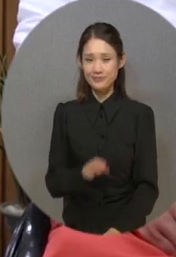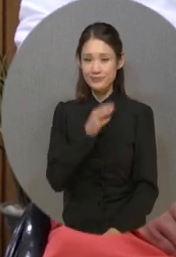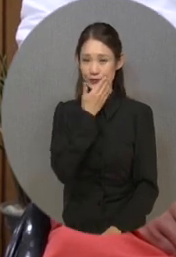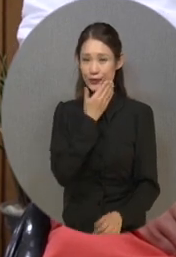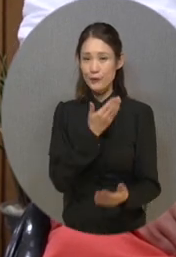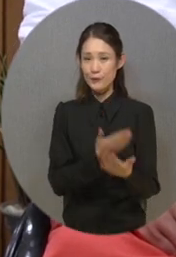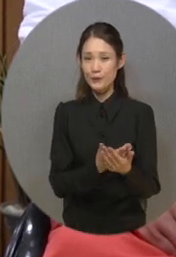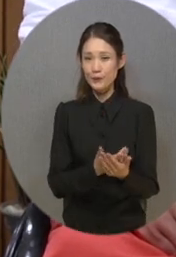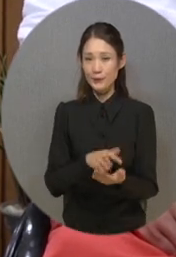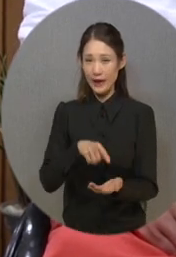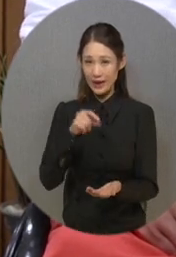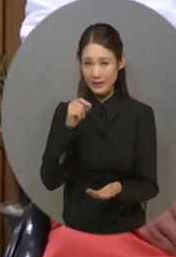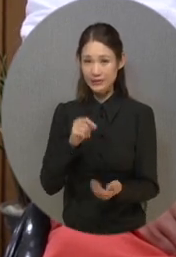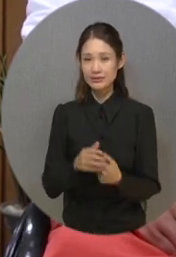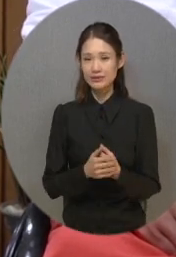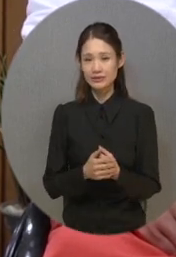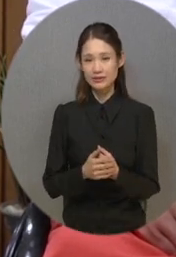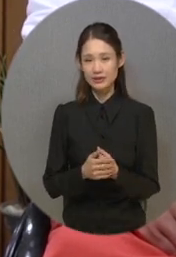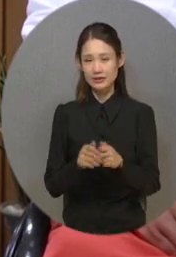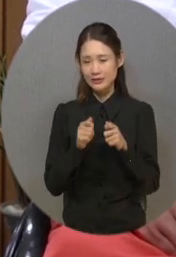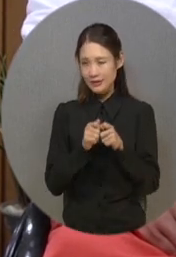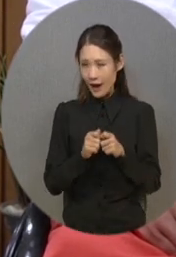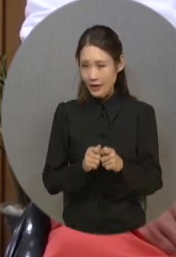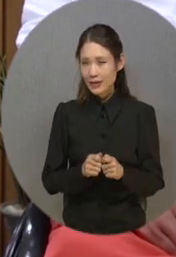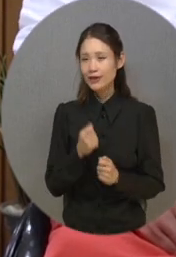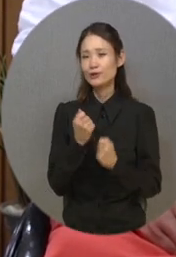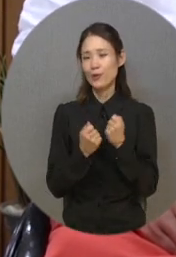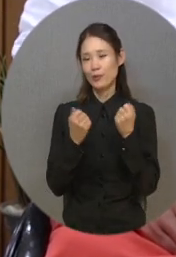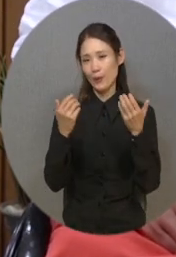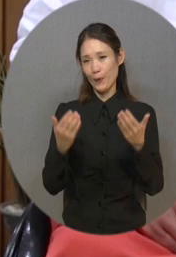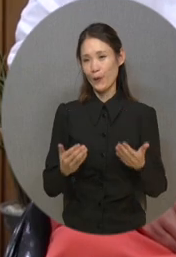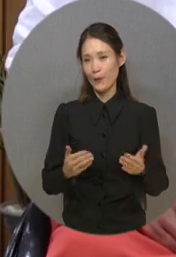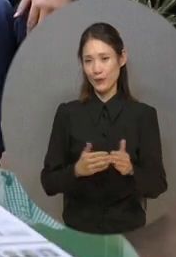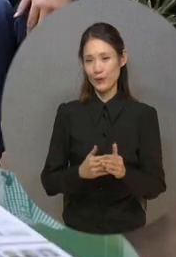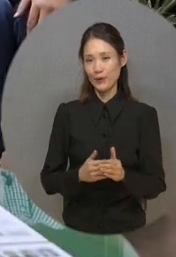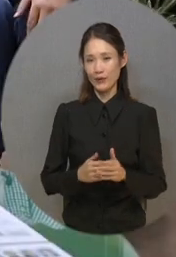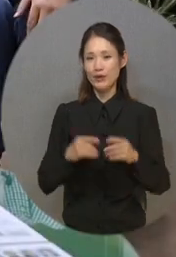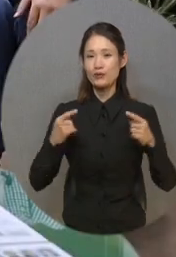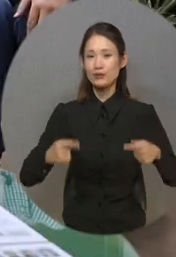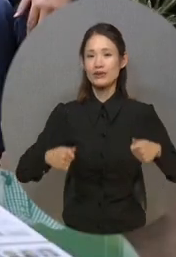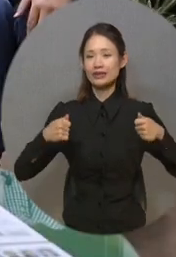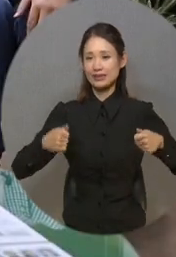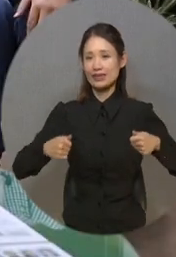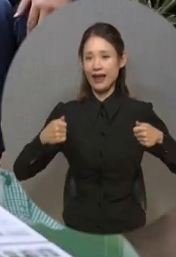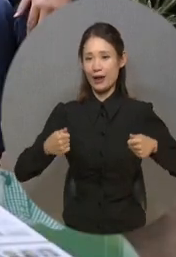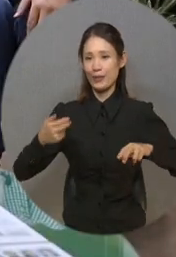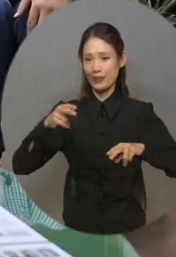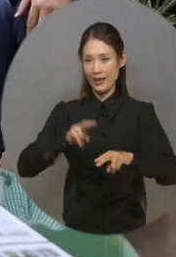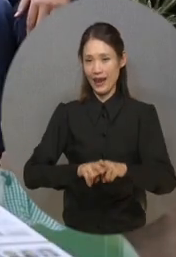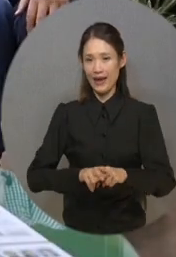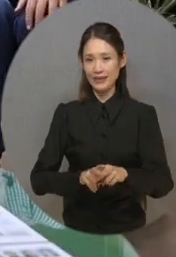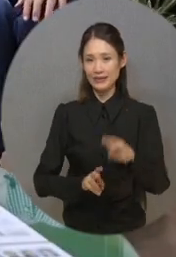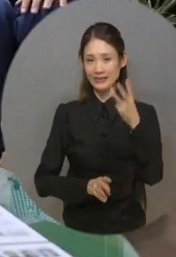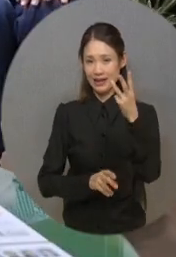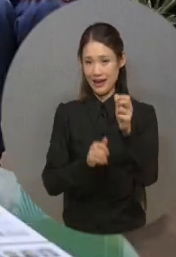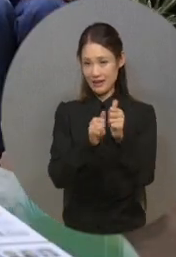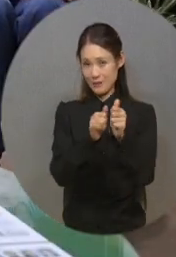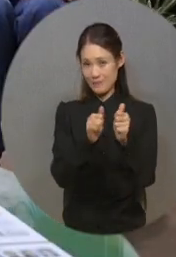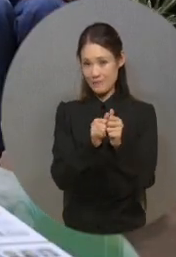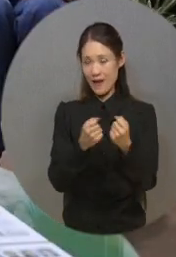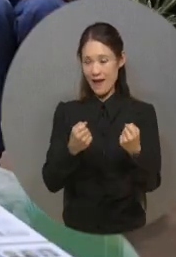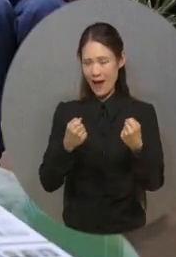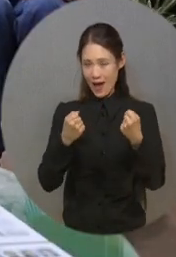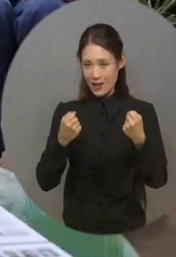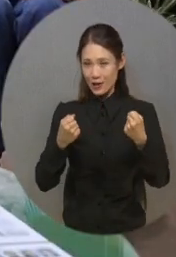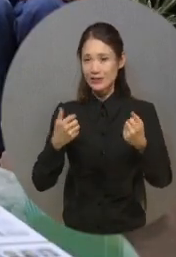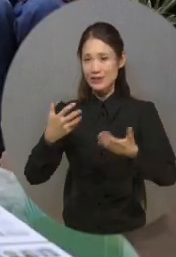그 어떻게 할 것인가를 굉장히 자세하게 말씀해 주신 것 같습니다. 네. 그 휠체어를 탄 세 남자의 기 때문에, 그 에너지 때문에